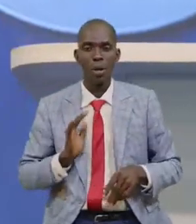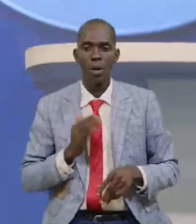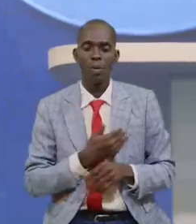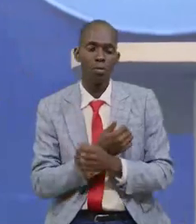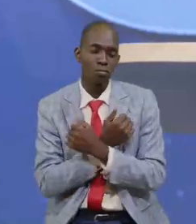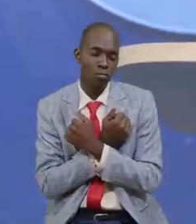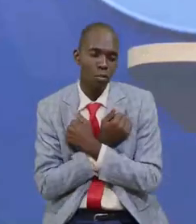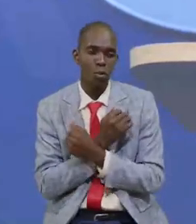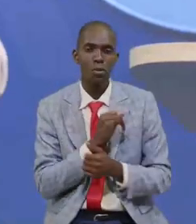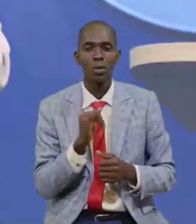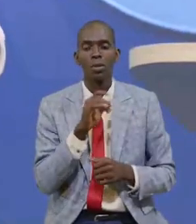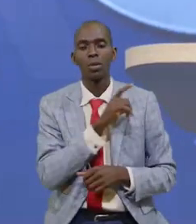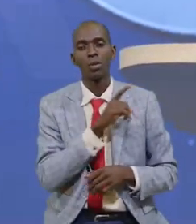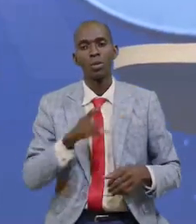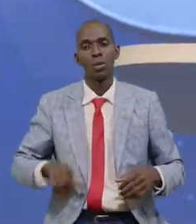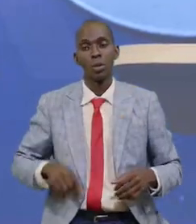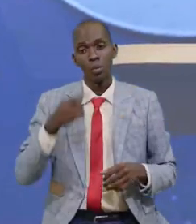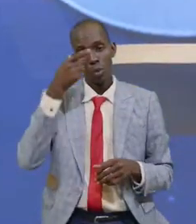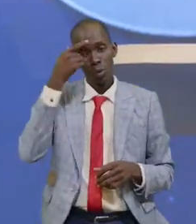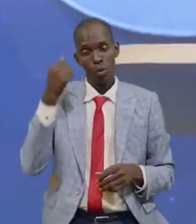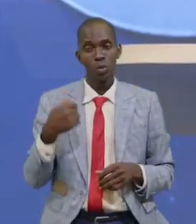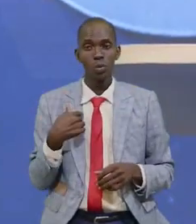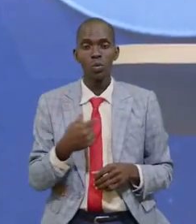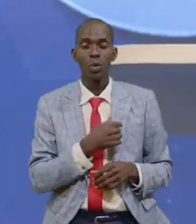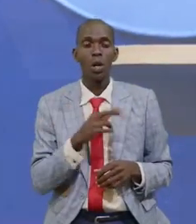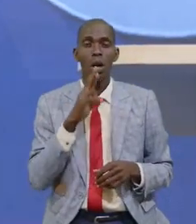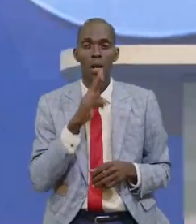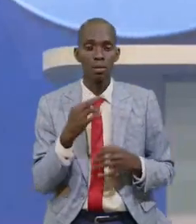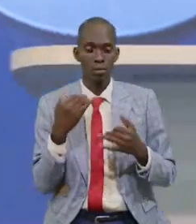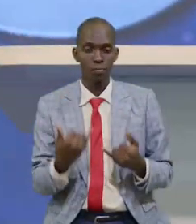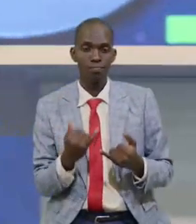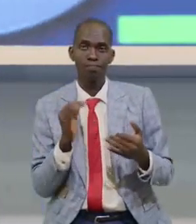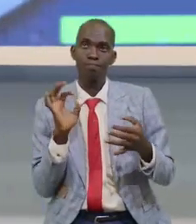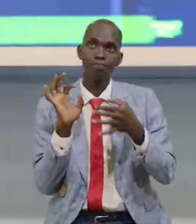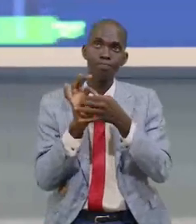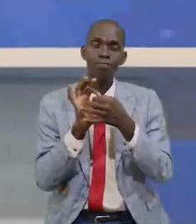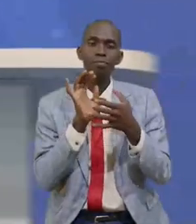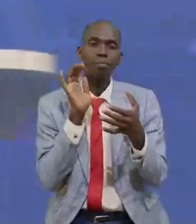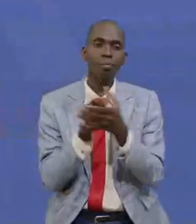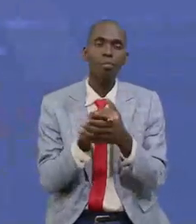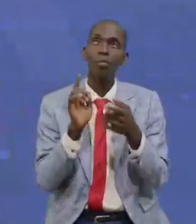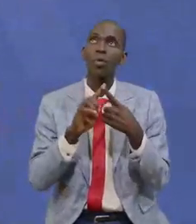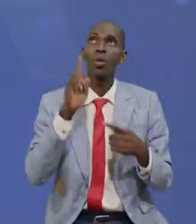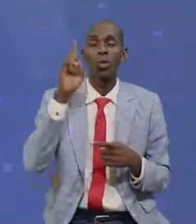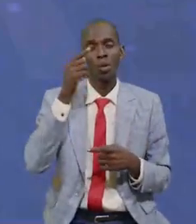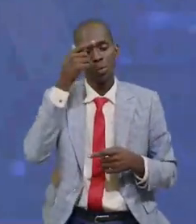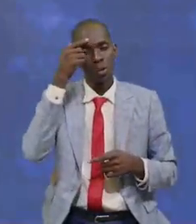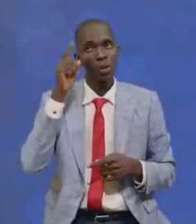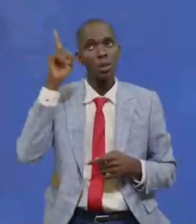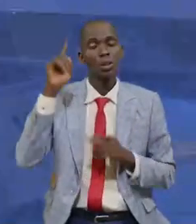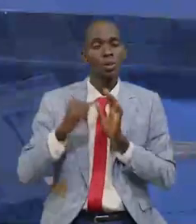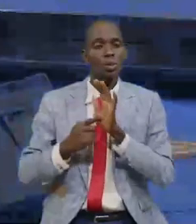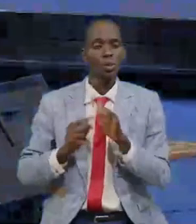Seigneur. Parce que nous sommes joints à lui, parce que nous sommes mariés à lui, parce qu'il a compassion et